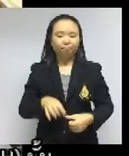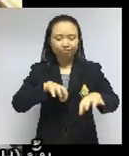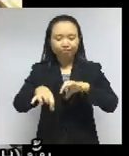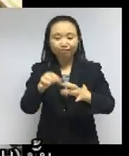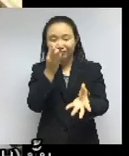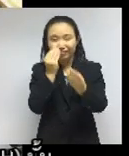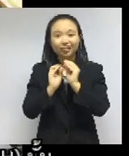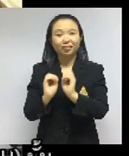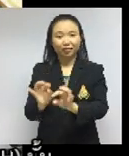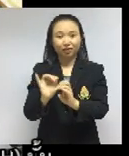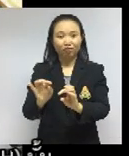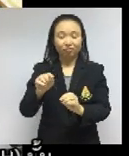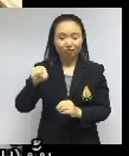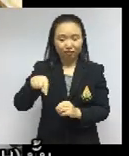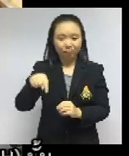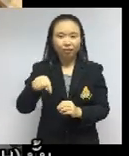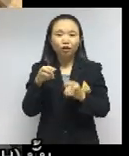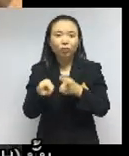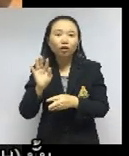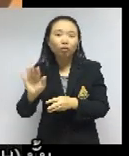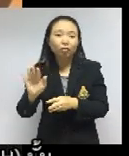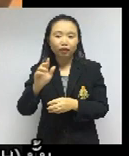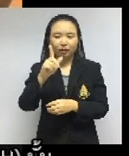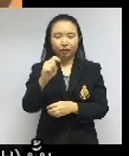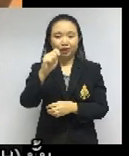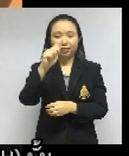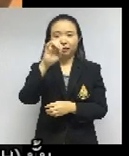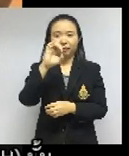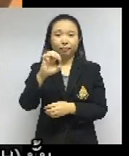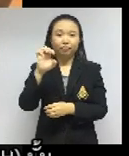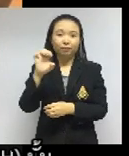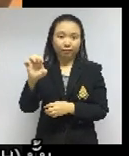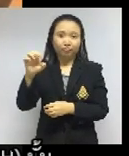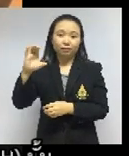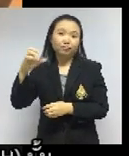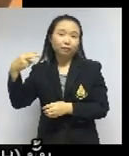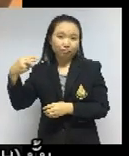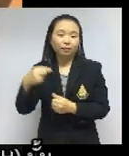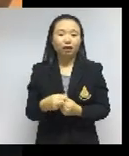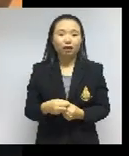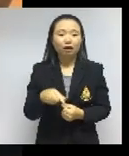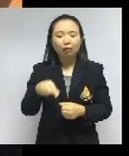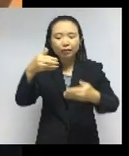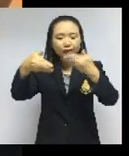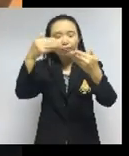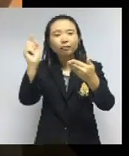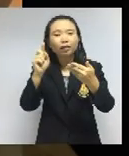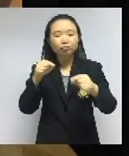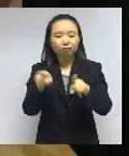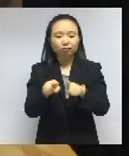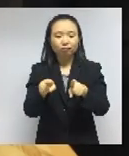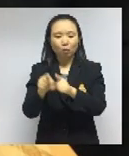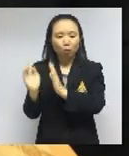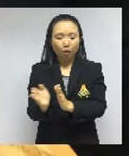ซึ่งการจัดกิจกรรมการเรียนการสอนแนวการสอนเด็กออทิสติกห้องเรียนทีชนั้นเป็นกิจกรรม